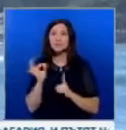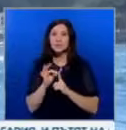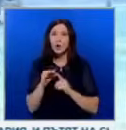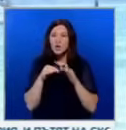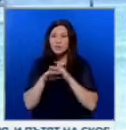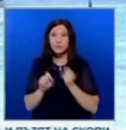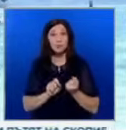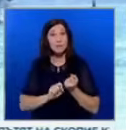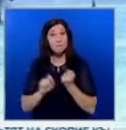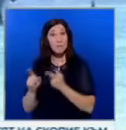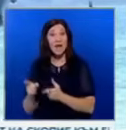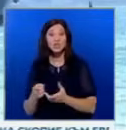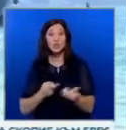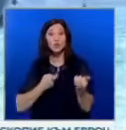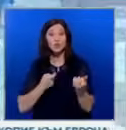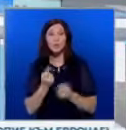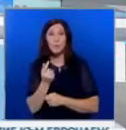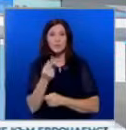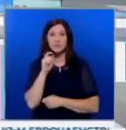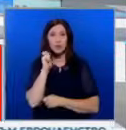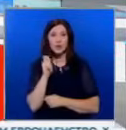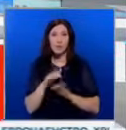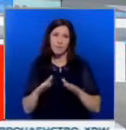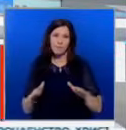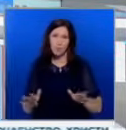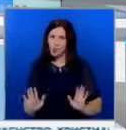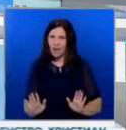изпращане на оръжие и боеприпаси за Украина по море.